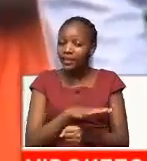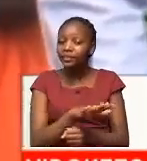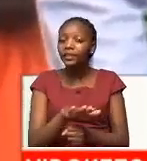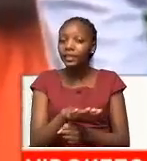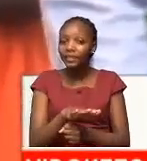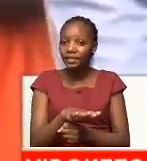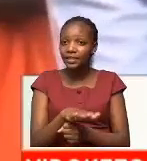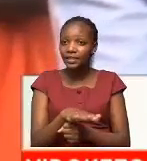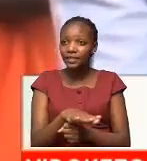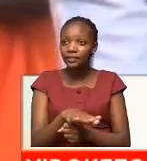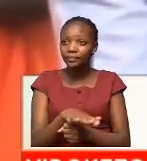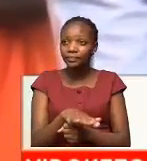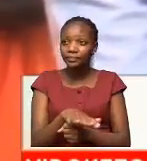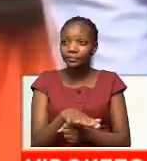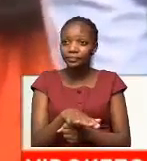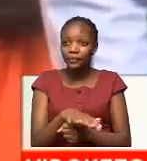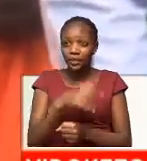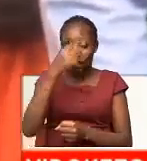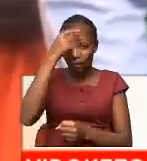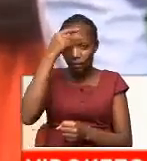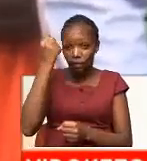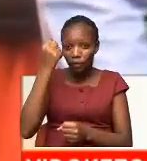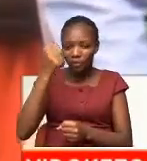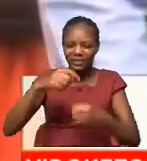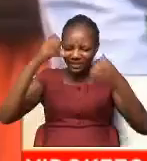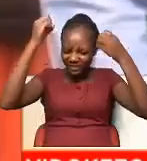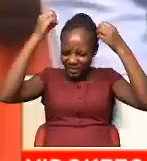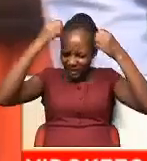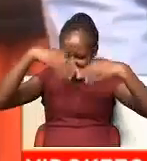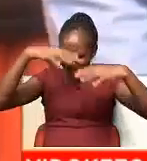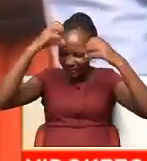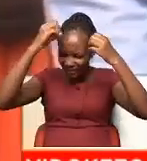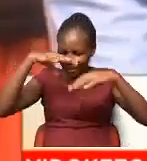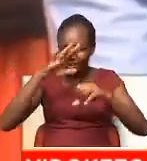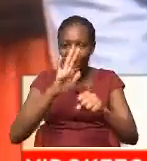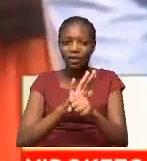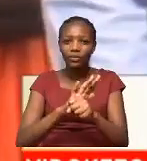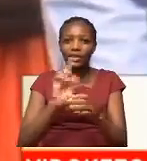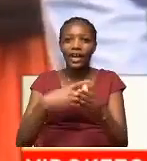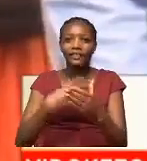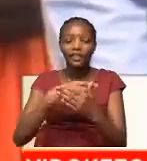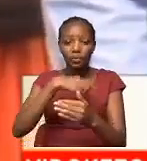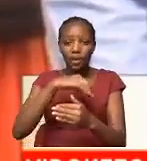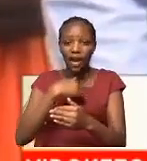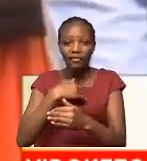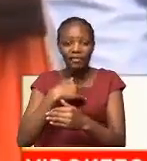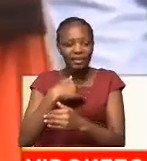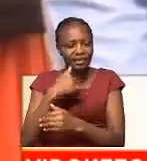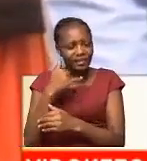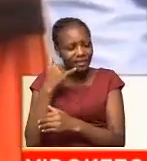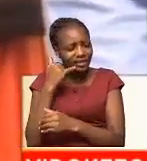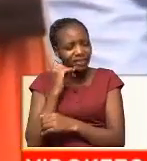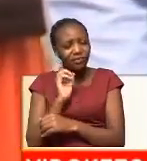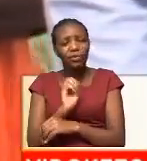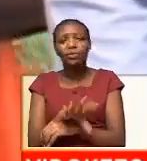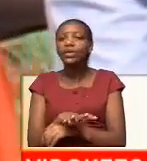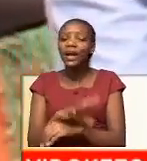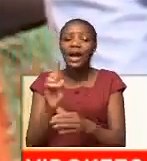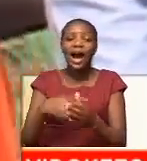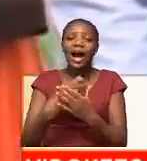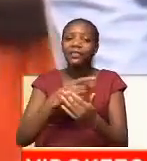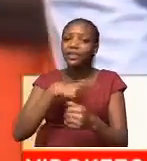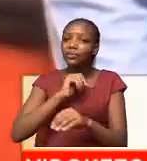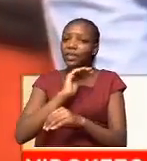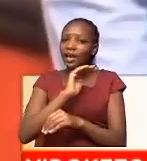mine kwa sababu kuna mvua na pia kuna ugonjwa COVID-19. Tunahimiza